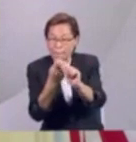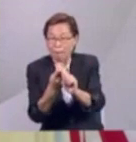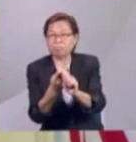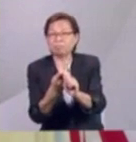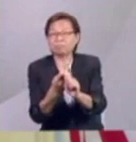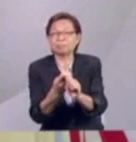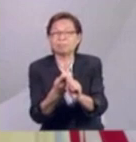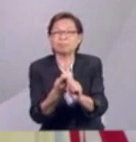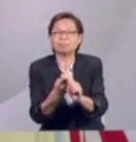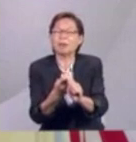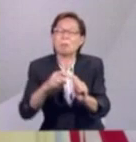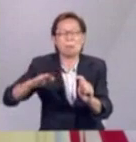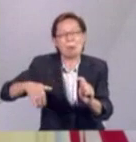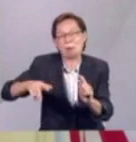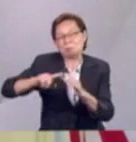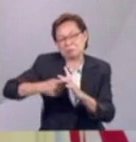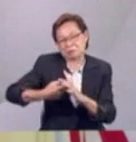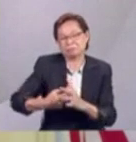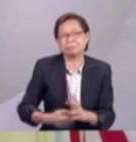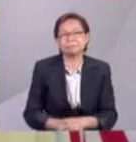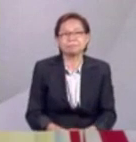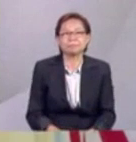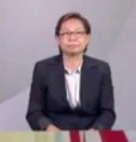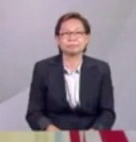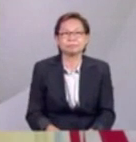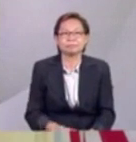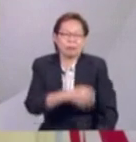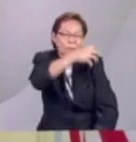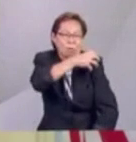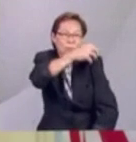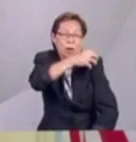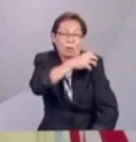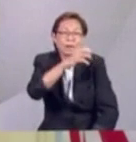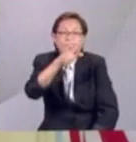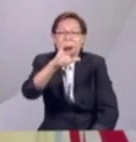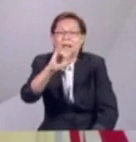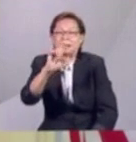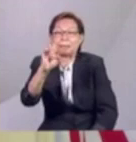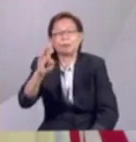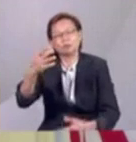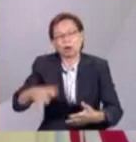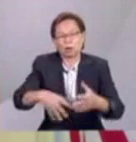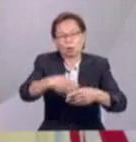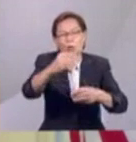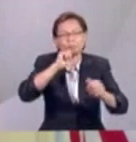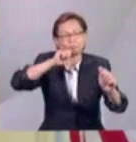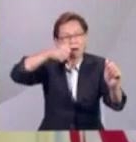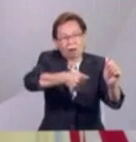pula masih belum beroperasi. Penguatkuasa CIDB juga telah mengeluarkan satu